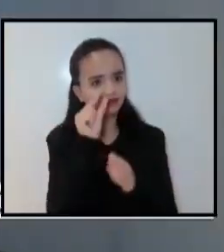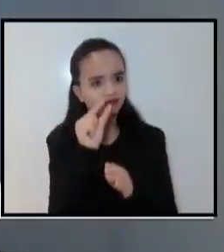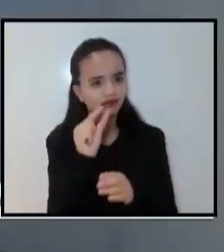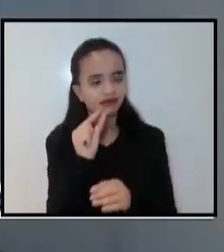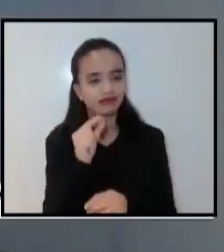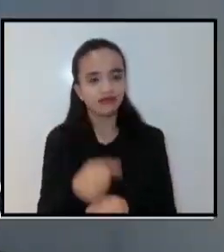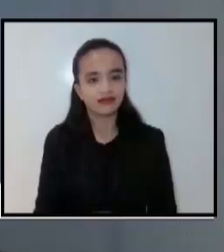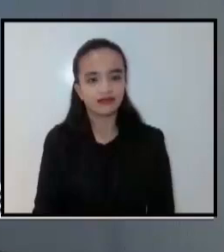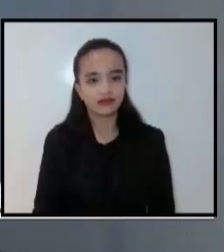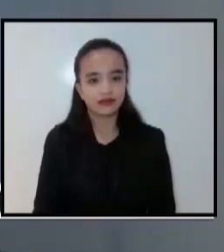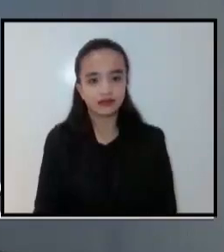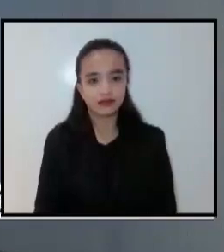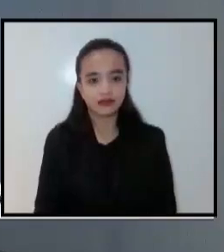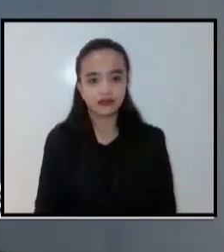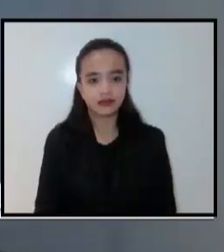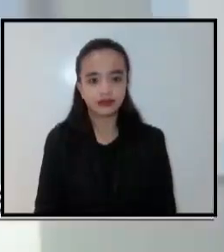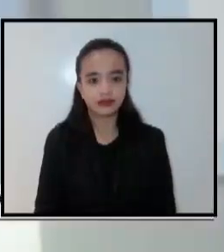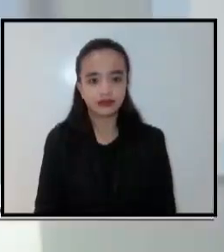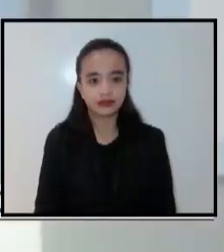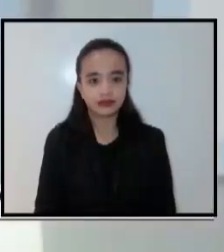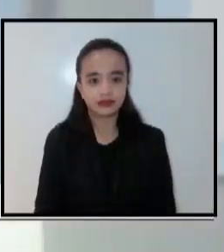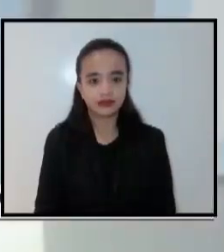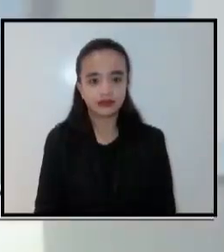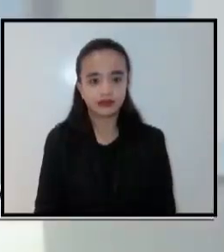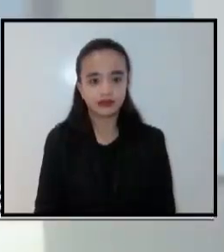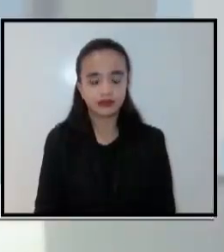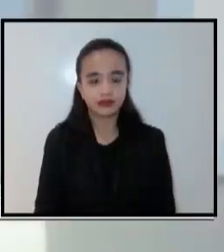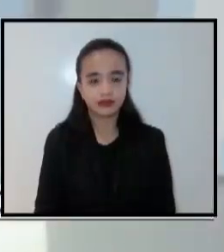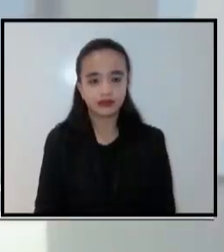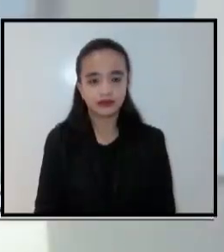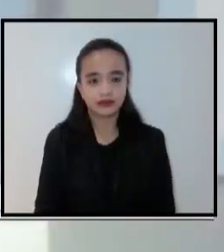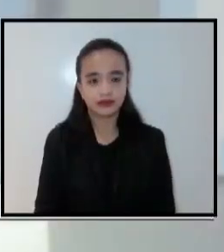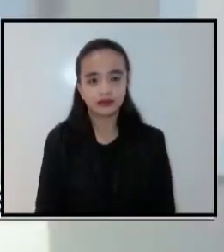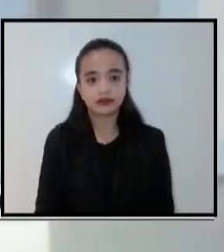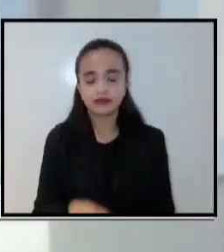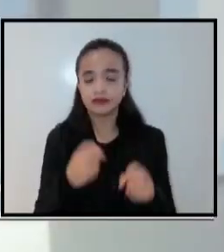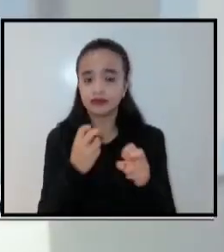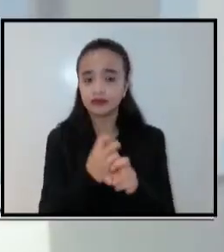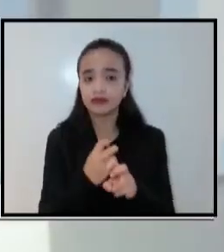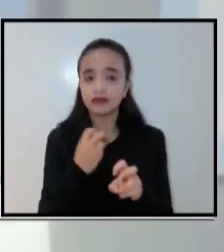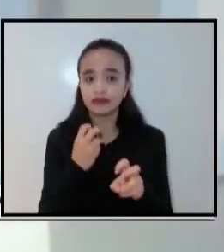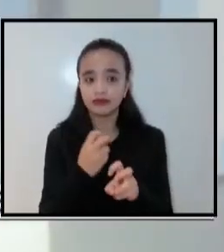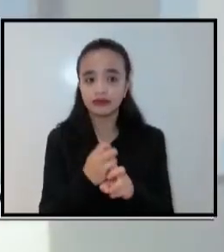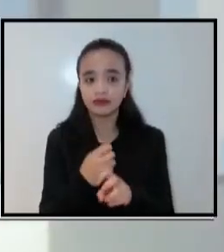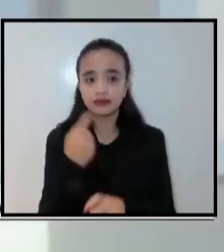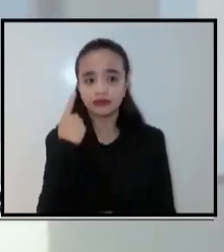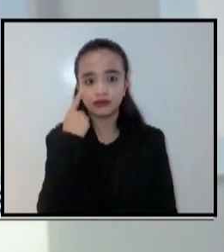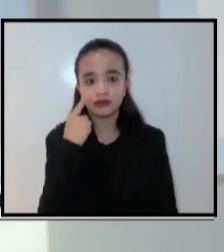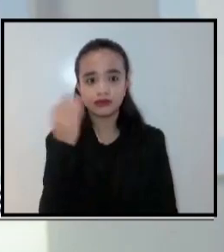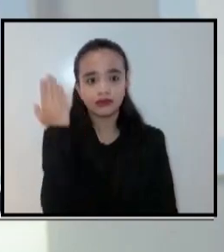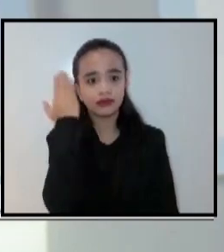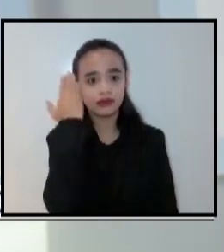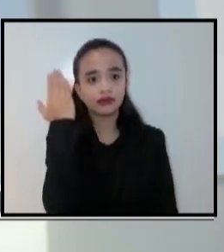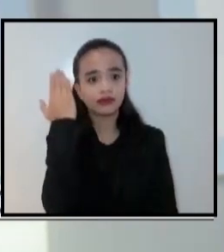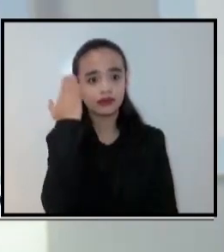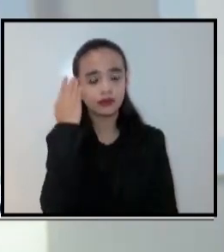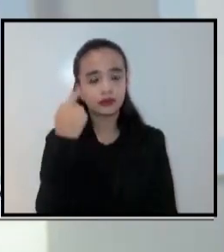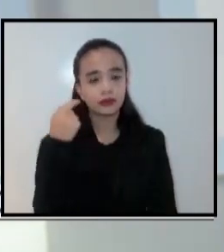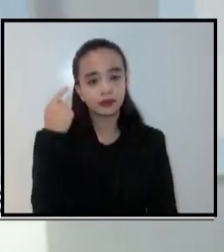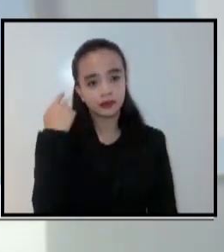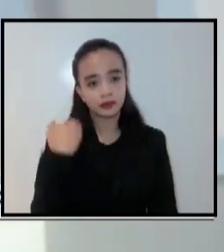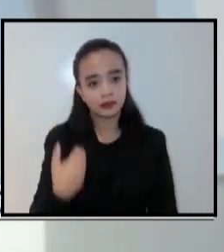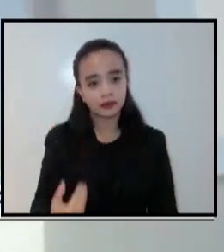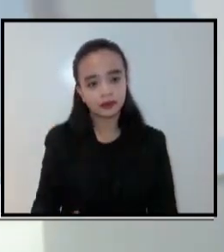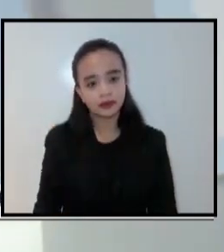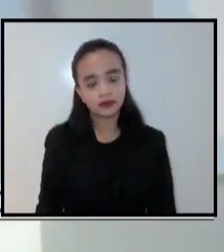lang? At ang hirap, magpapanggap pa ba ako